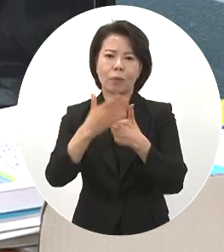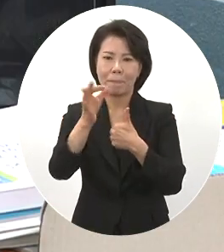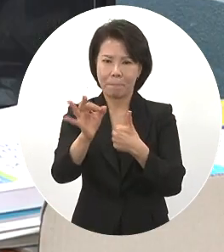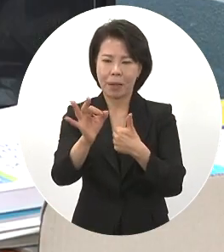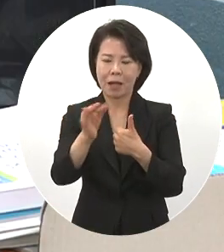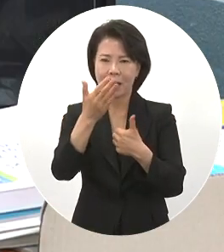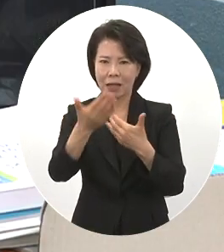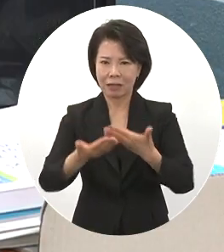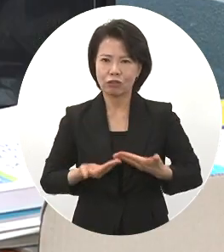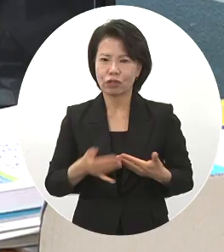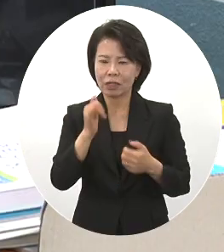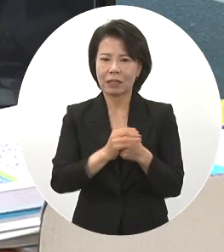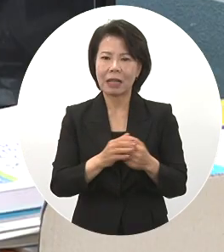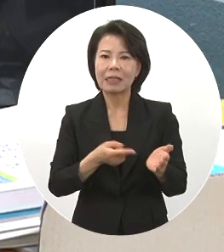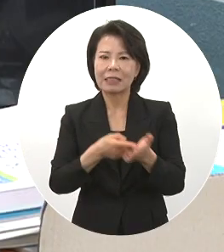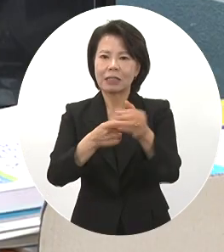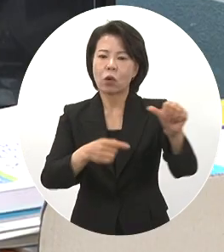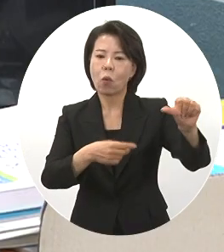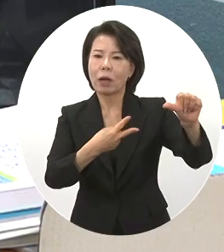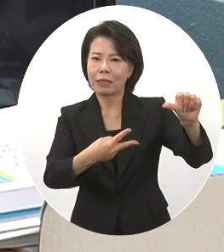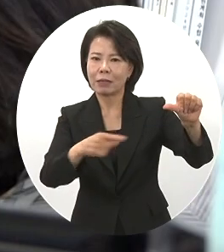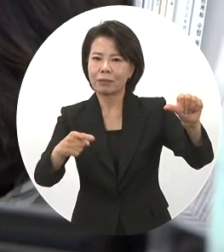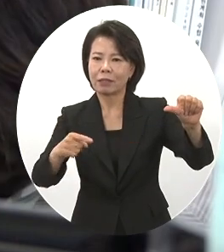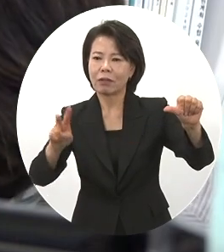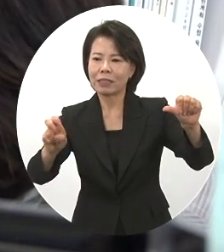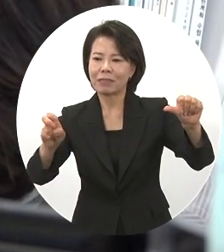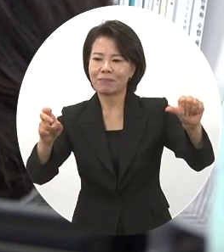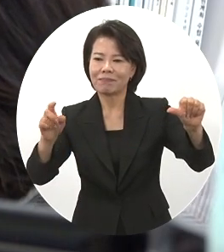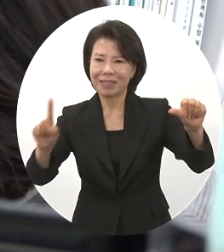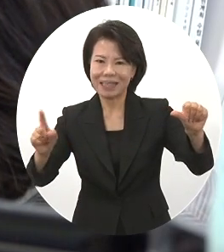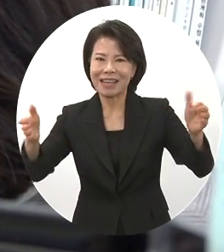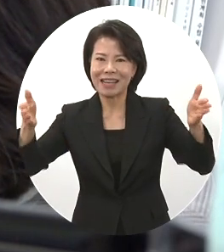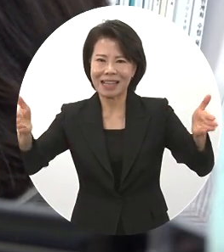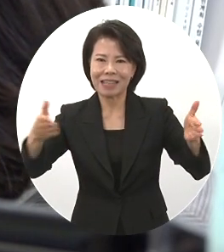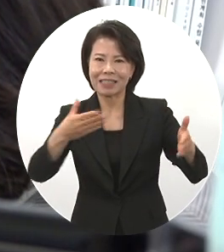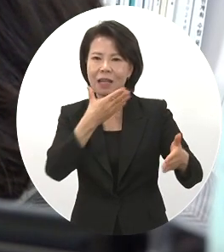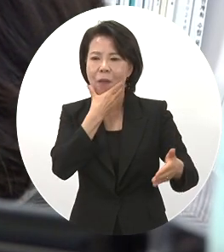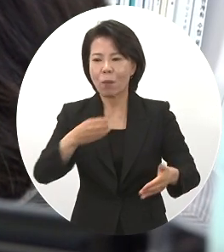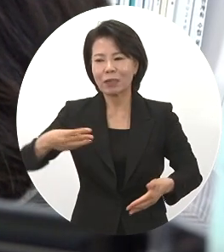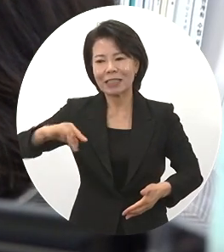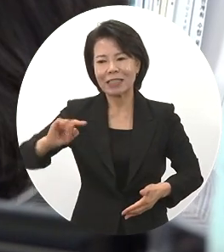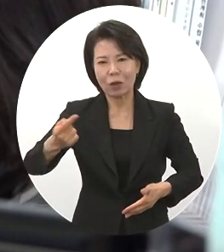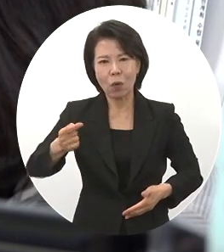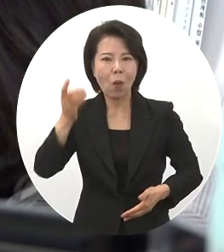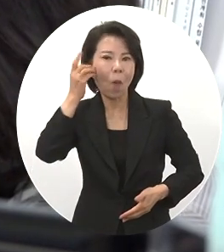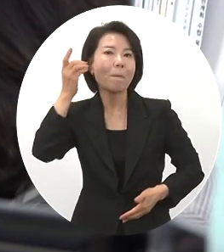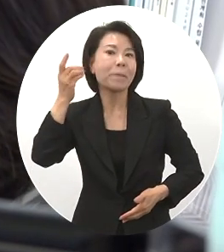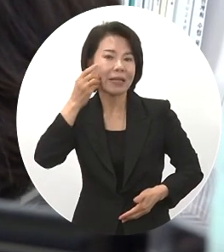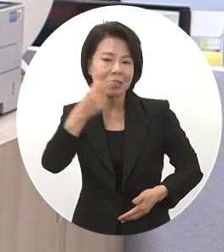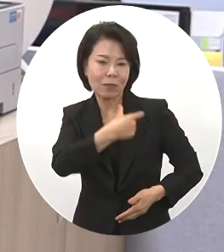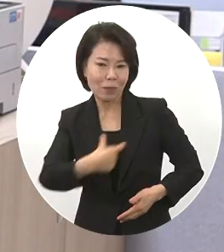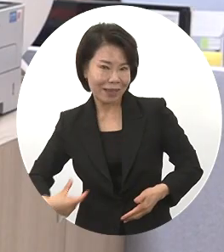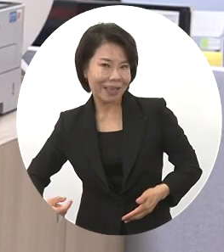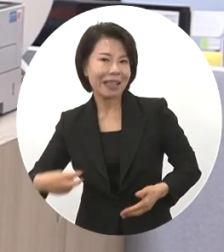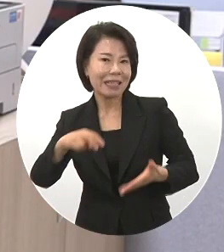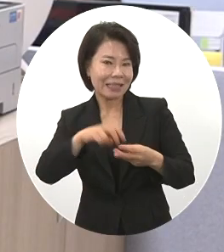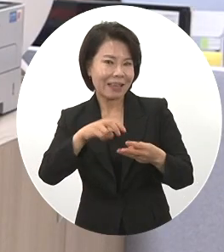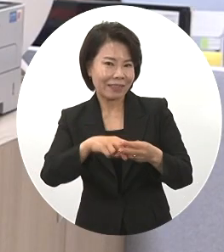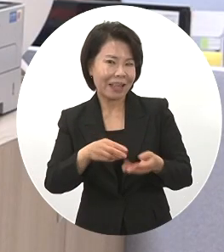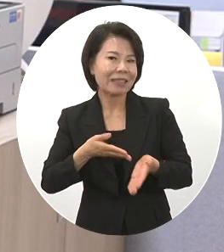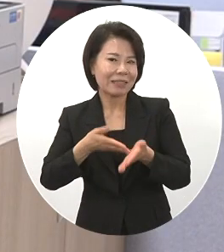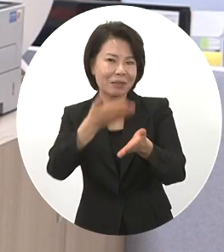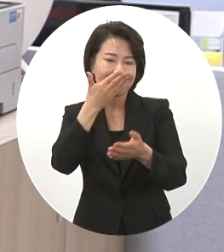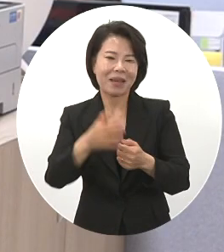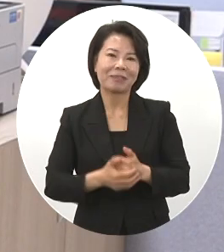있습니다. 신청은 5월 2일부터 21일까지 복지로 누리집 또는 읍면동 주민센터를